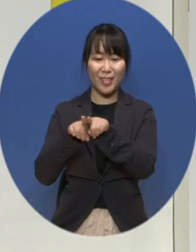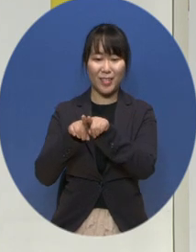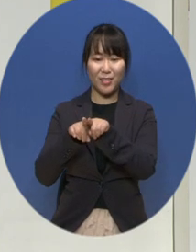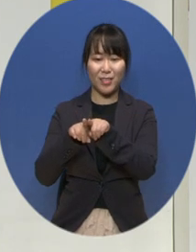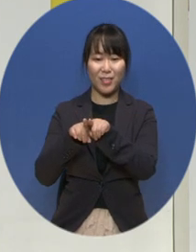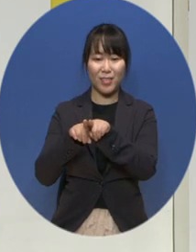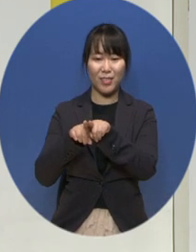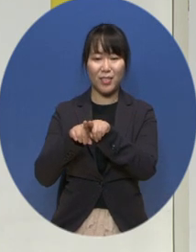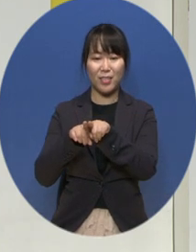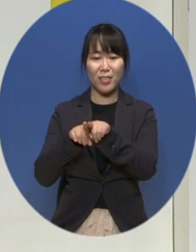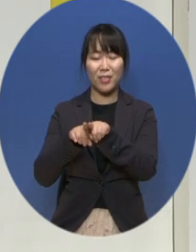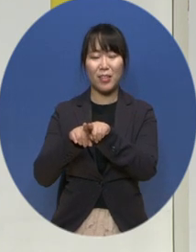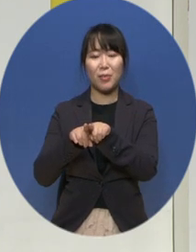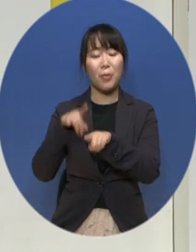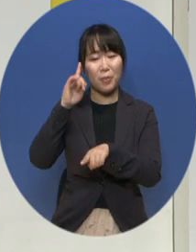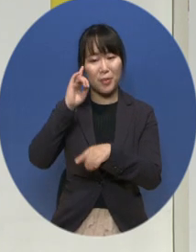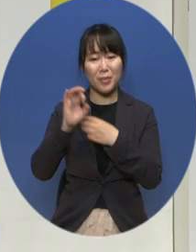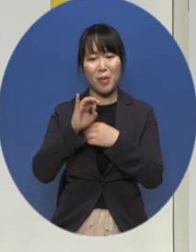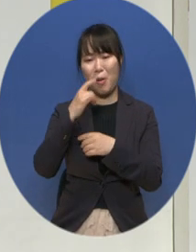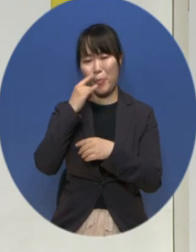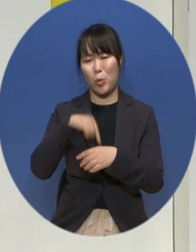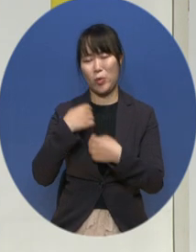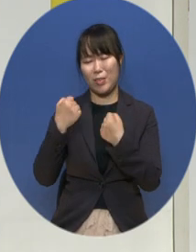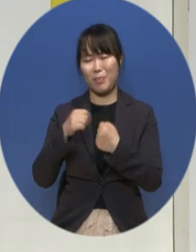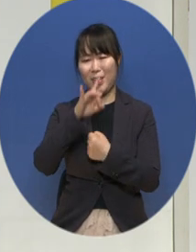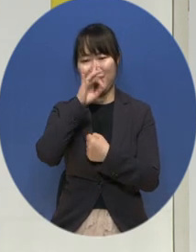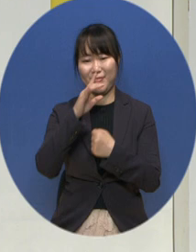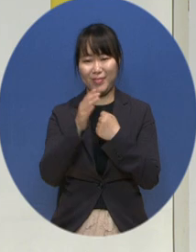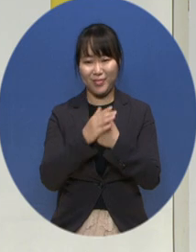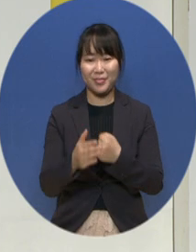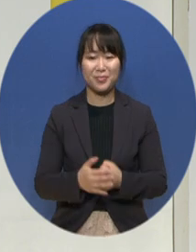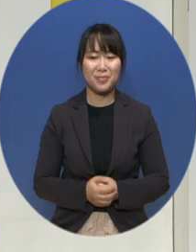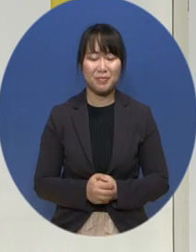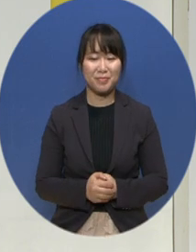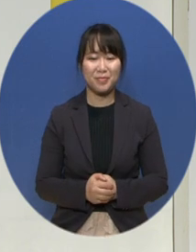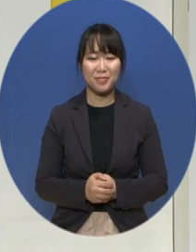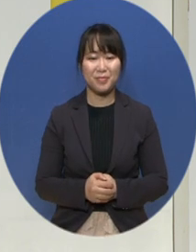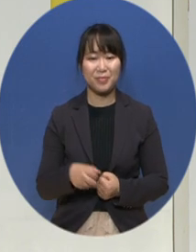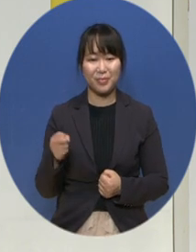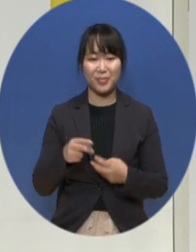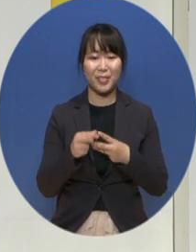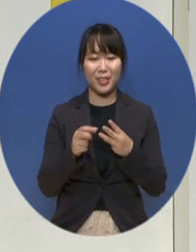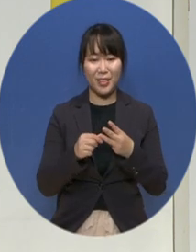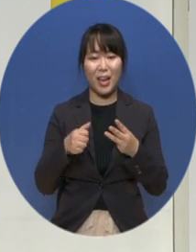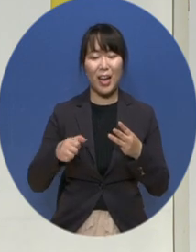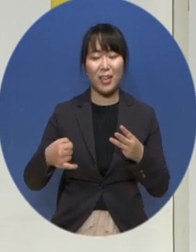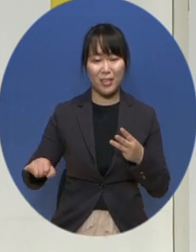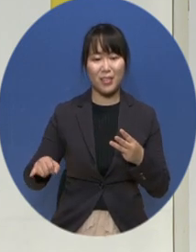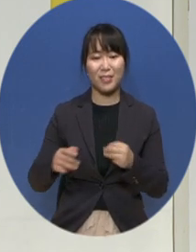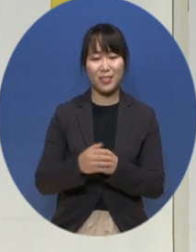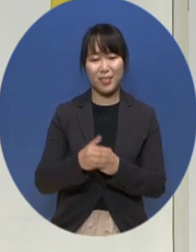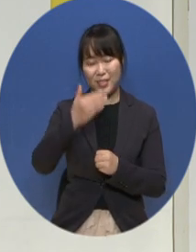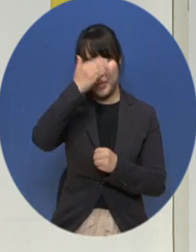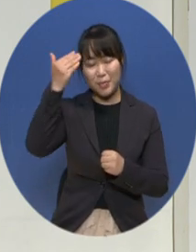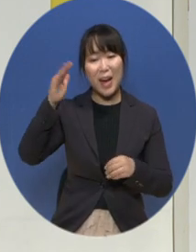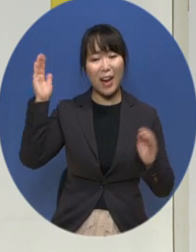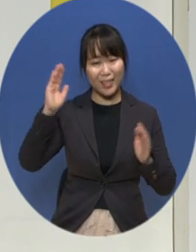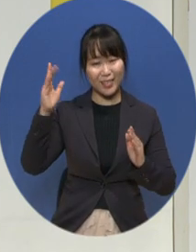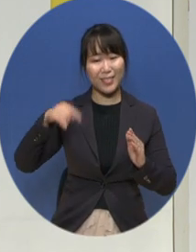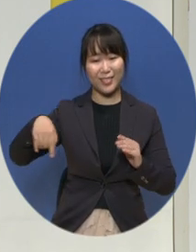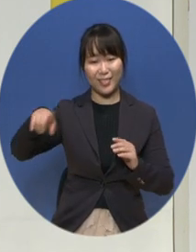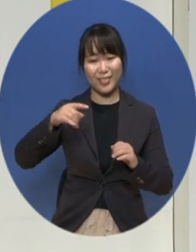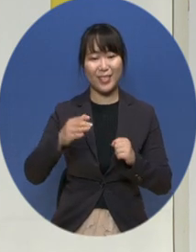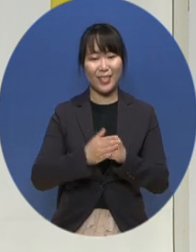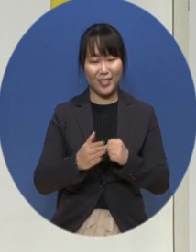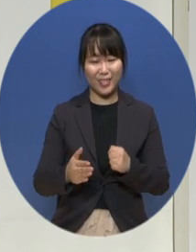가야되 거야 어머 예 혼자 여기 있으면 되니까 예 그리고 이제 우리 아이들은 뭐 처음에 젊은